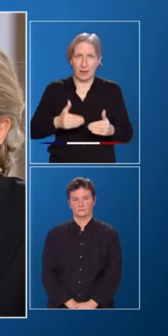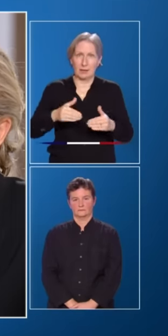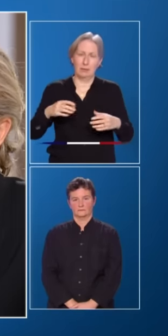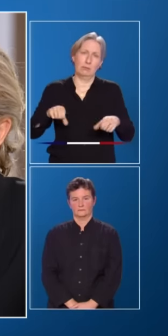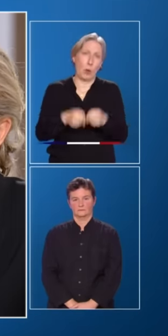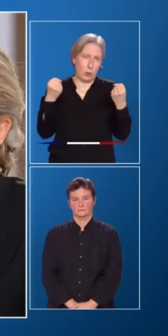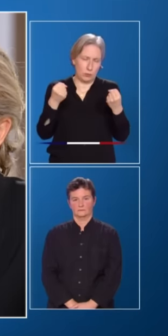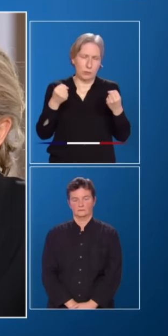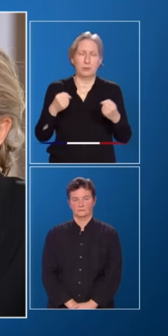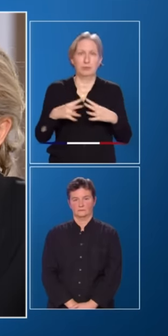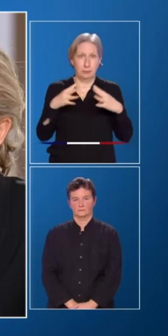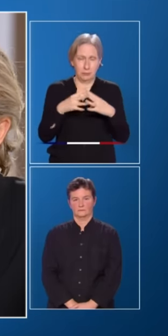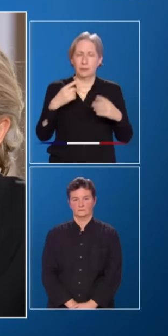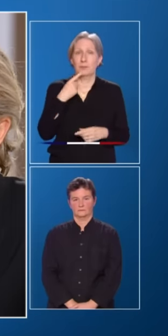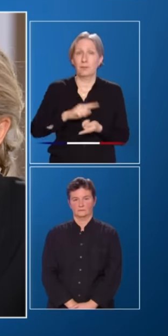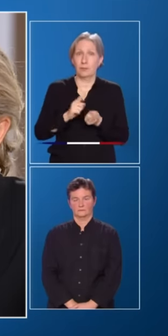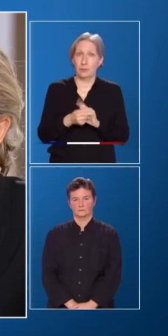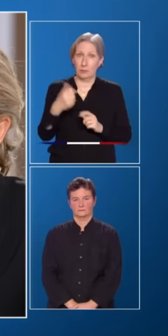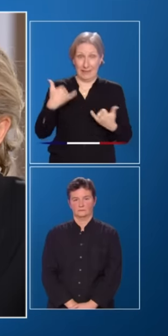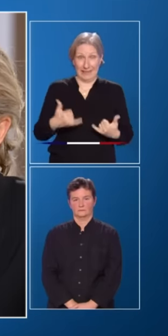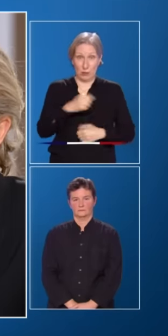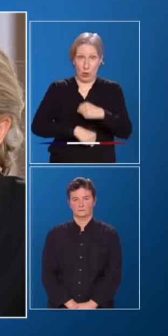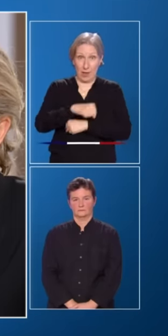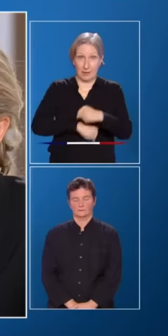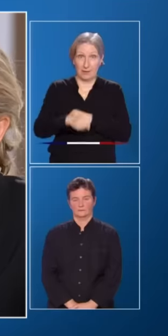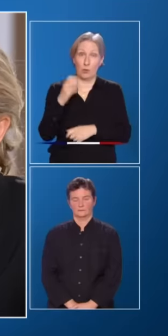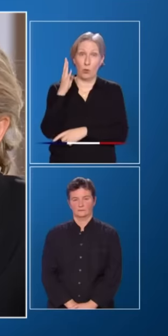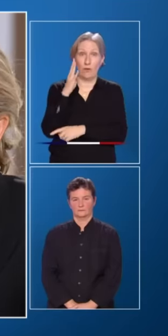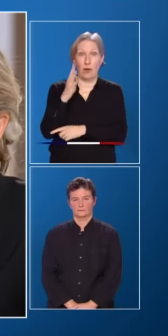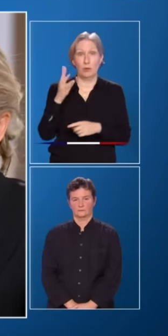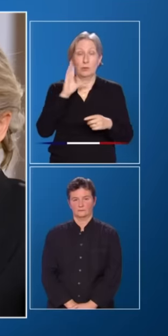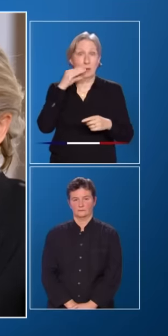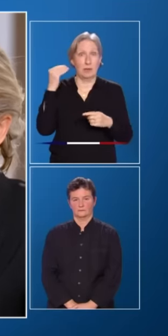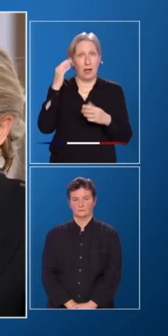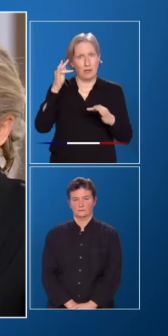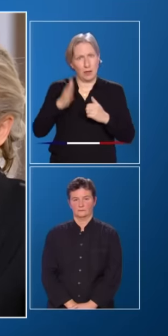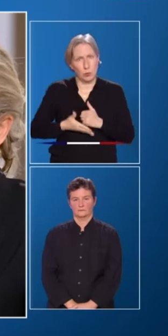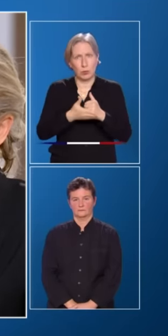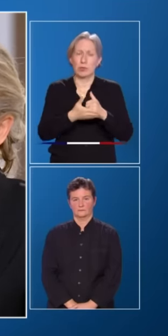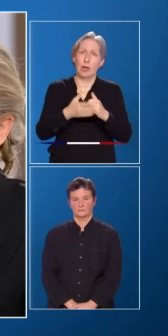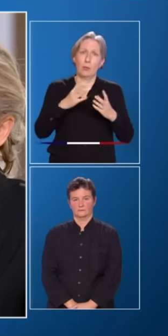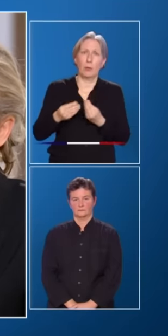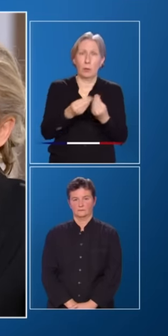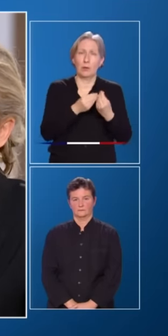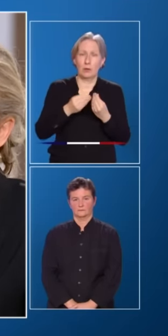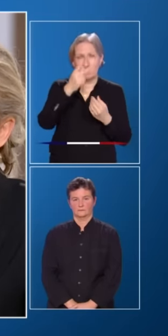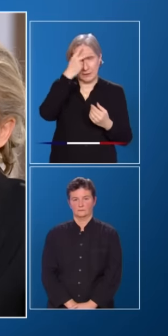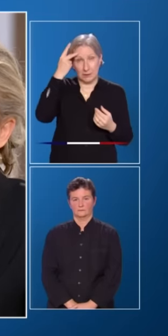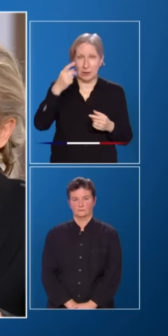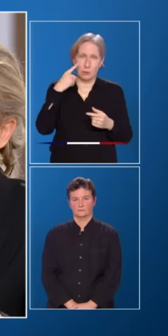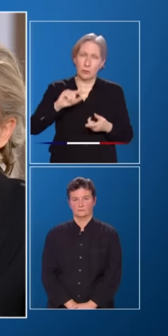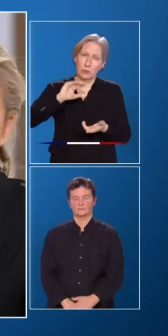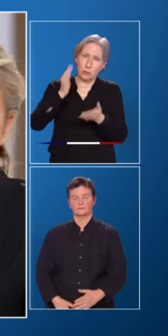ensuite en octobre ici la seule conférence humanitaire de soutien pour le peuple palestinien et l'UNRWA en appelant officiellement à ce